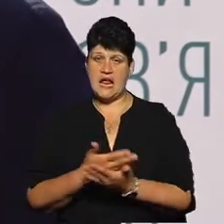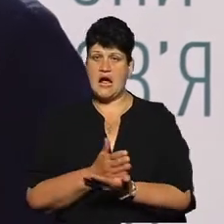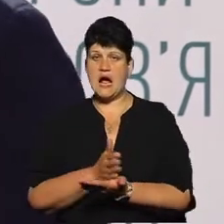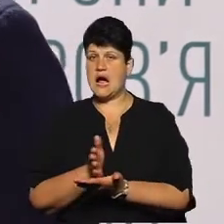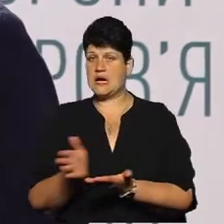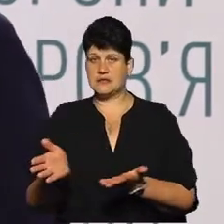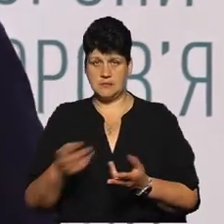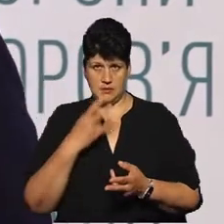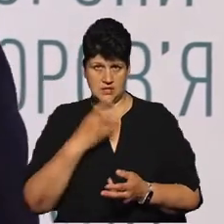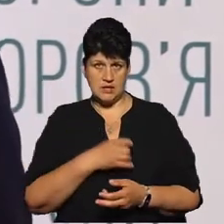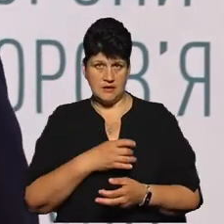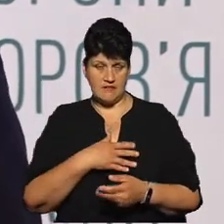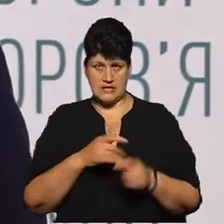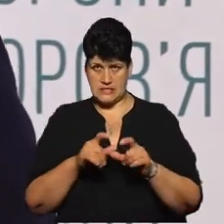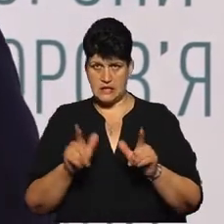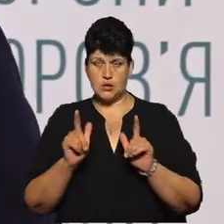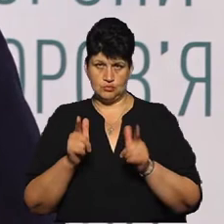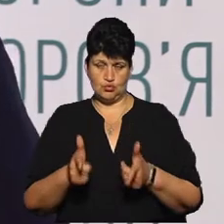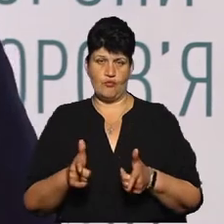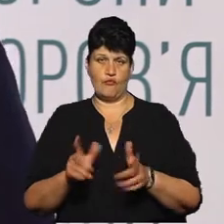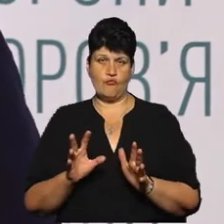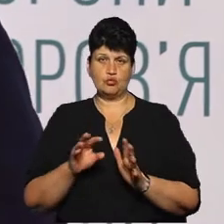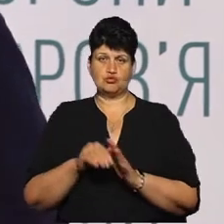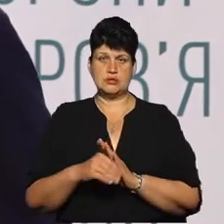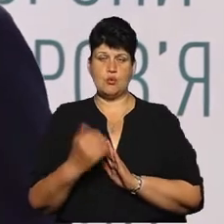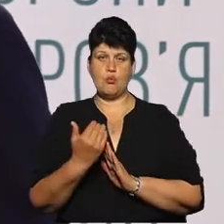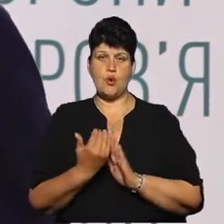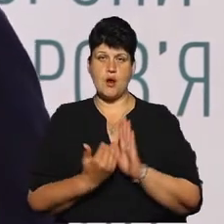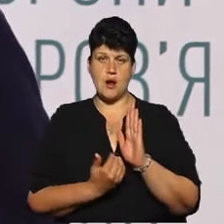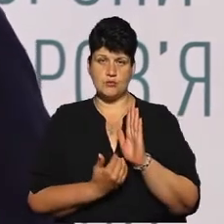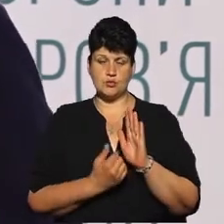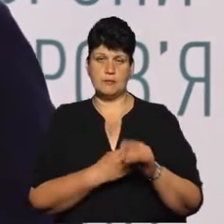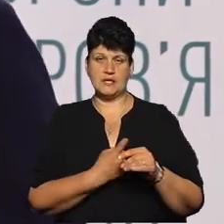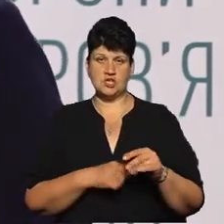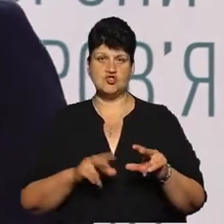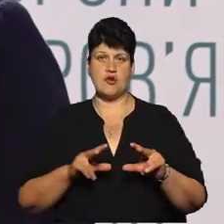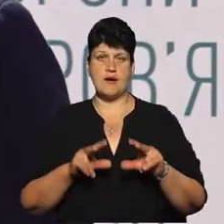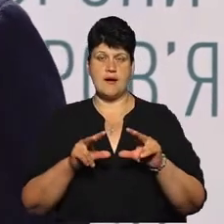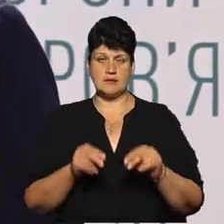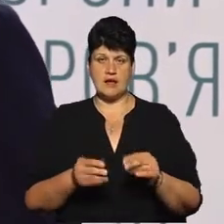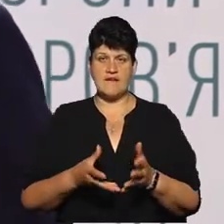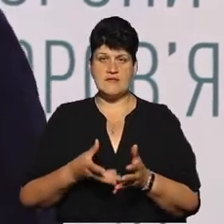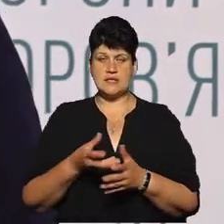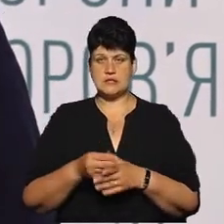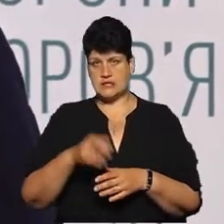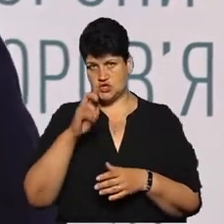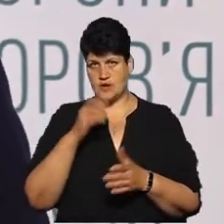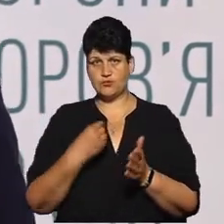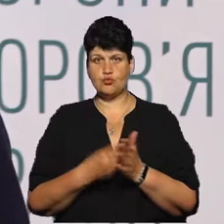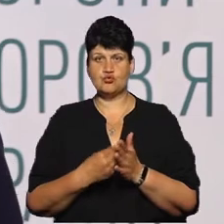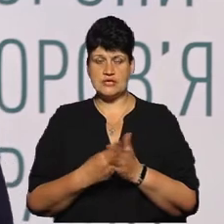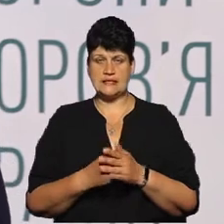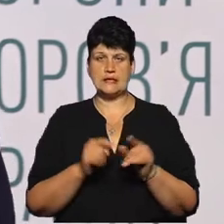який також готовий включитися в програму медичних гарантій, яка фінансується з державного бюджету, для того, щоб всі, хто